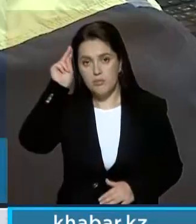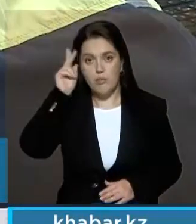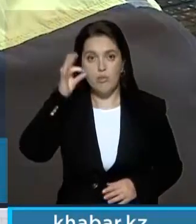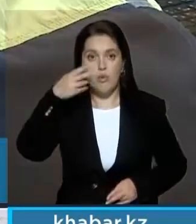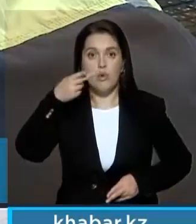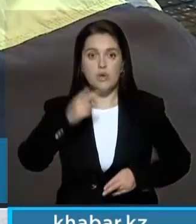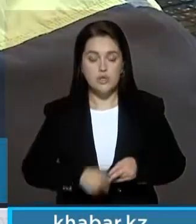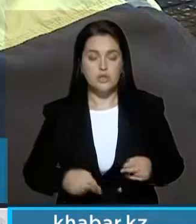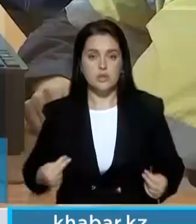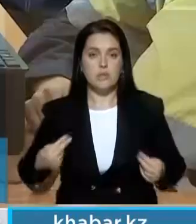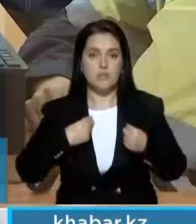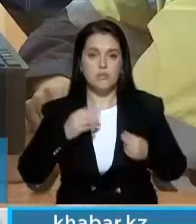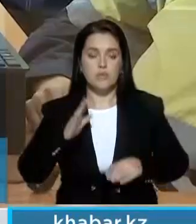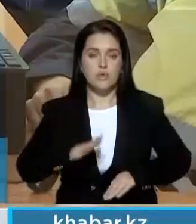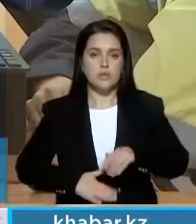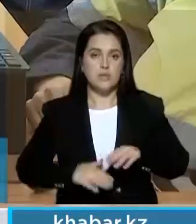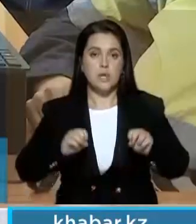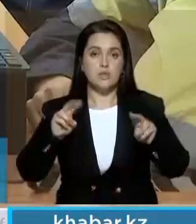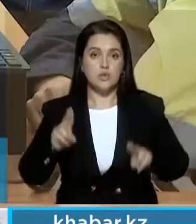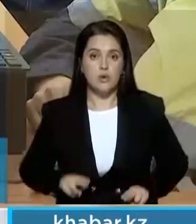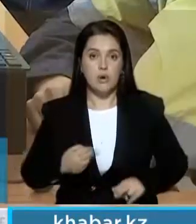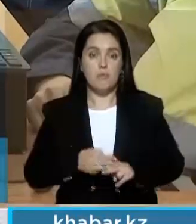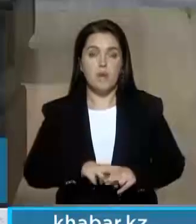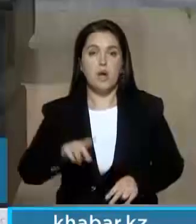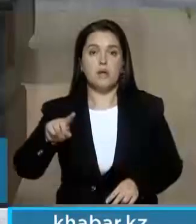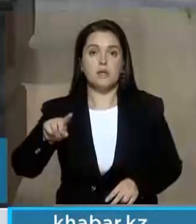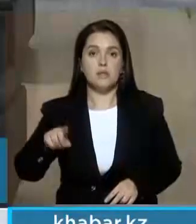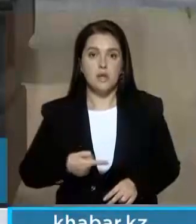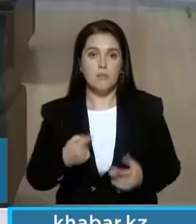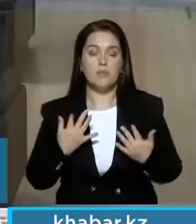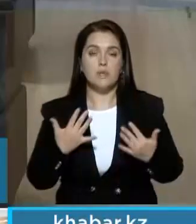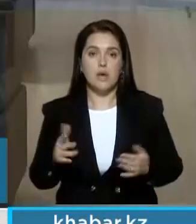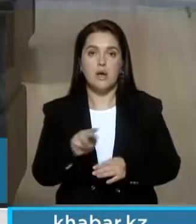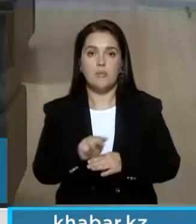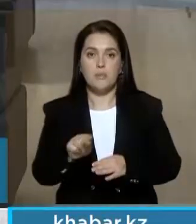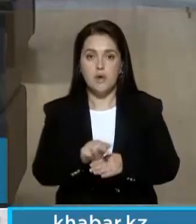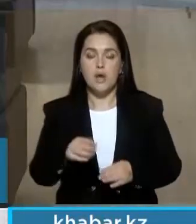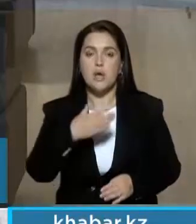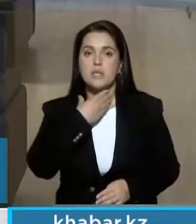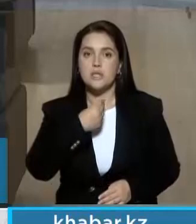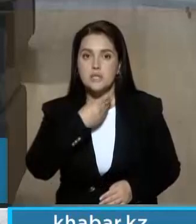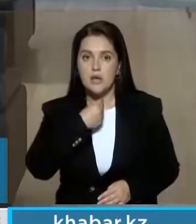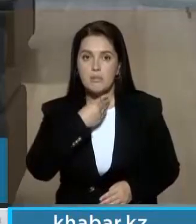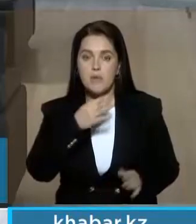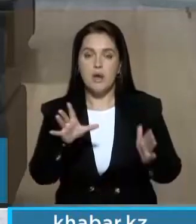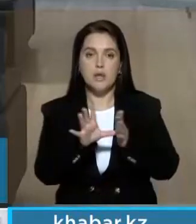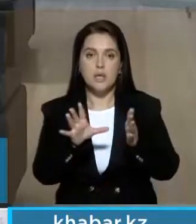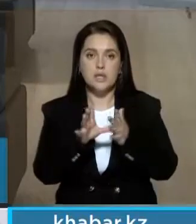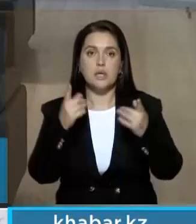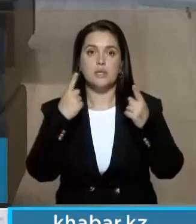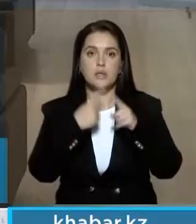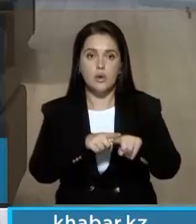уже приедут к нам проходить дальше стажировку. Основные требования – это была необходимость обучения в городе Семей в электротехническом колледже в